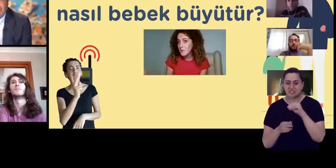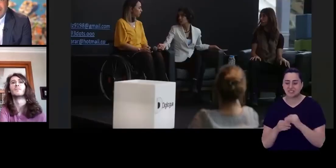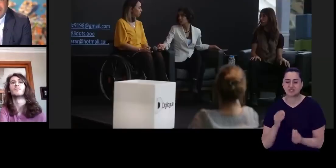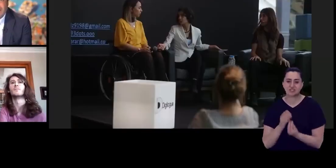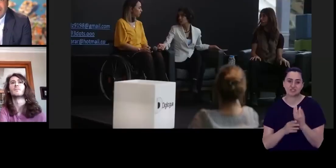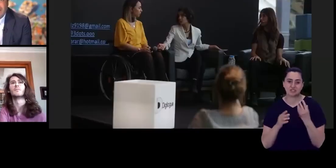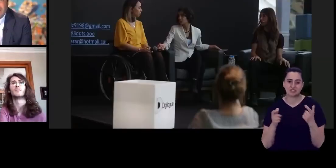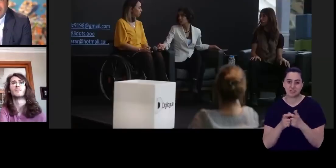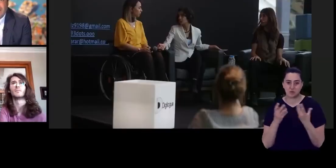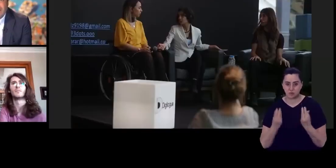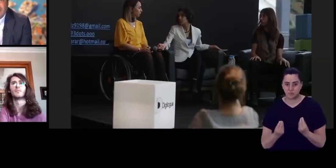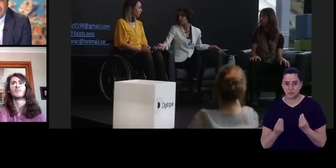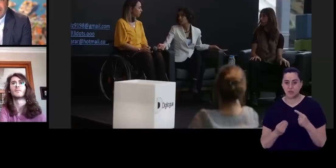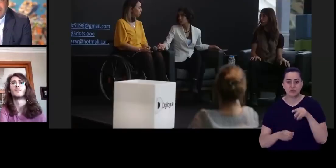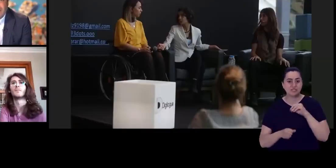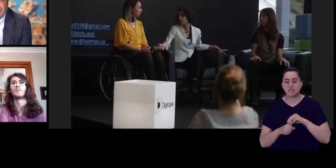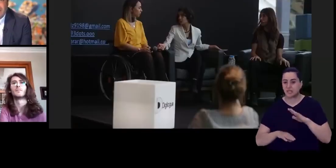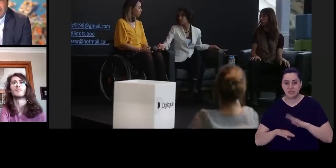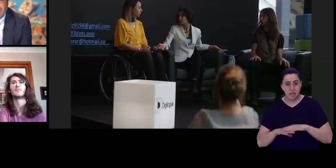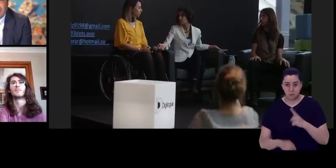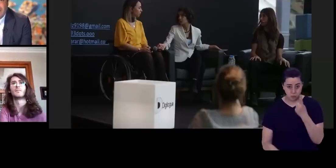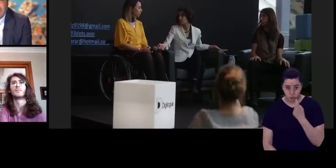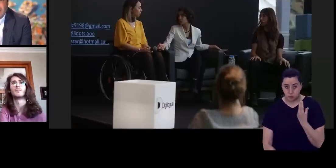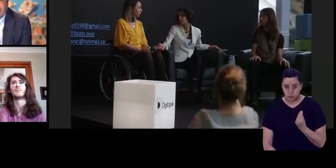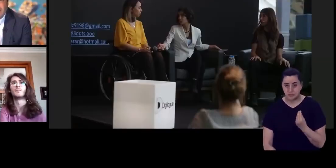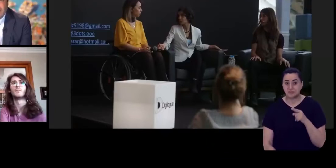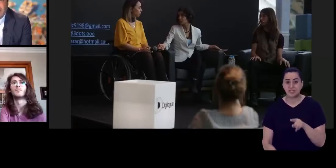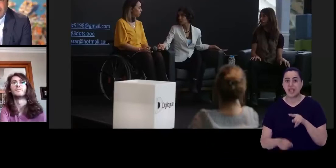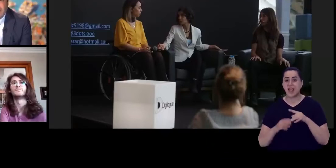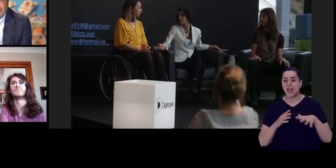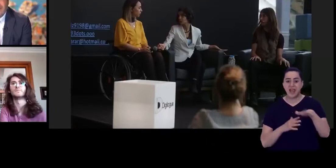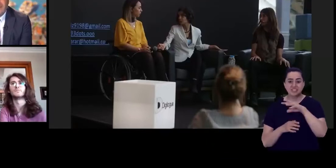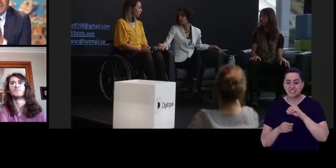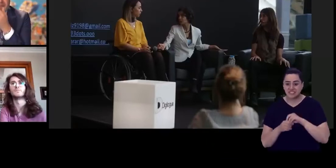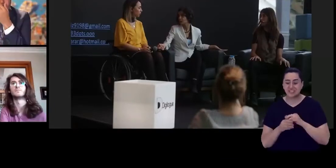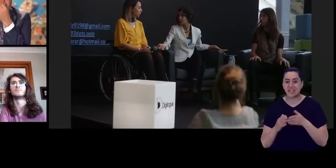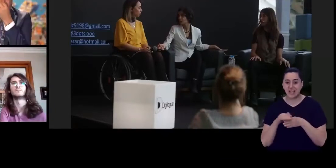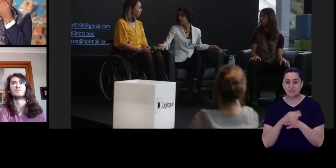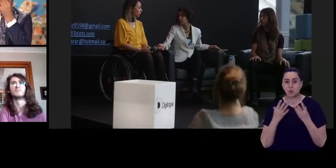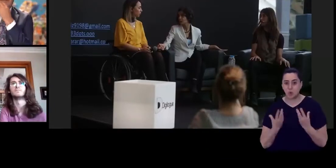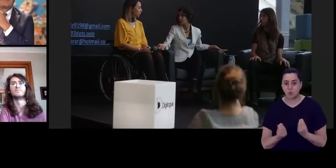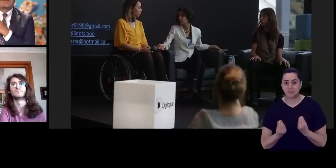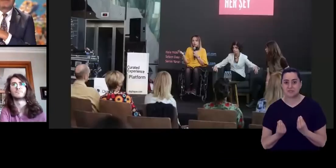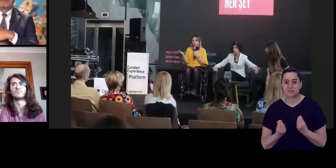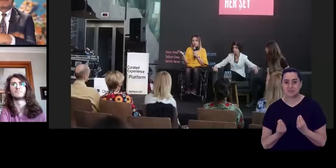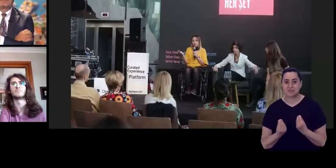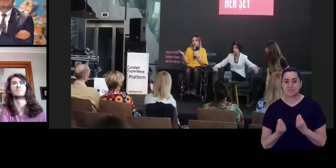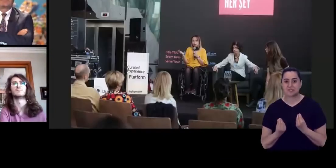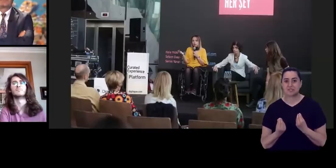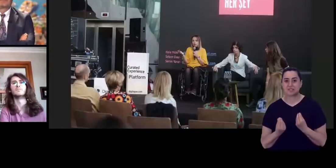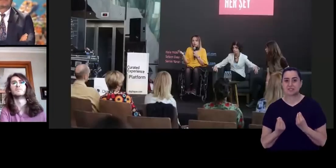Erişilebilirliklerde ne okudursanız, erişilebilirlik her şeyin içinde hem